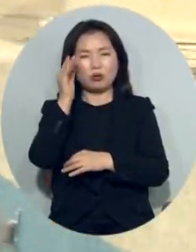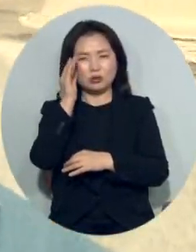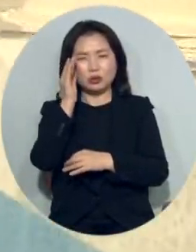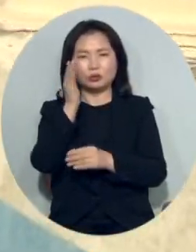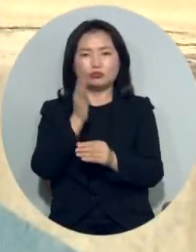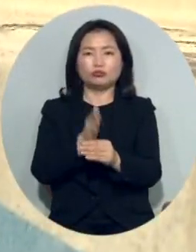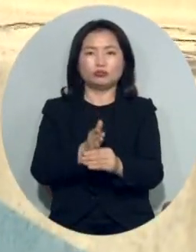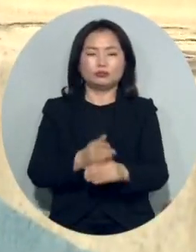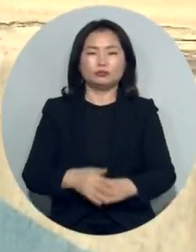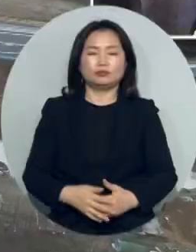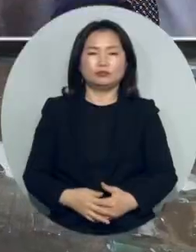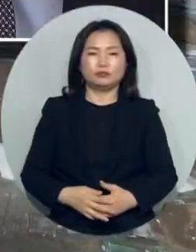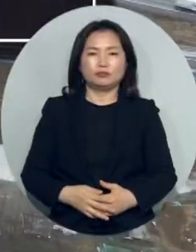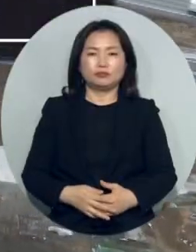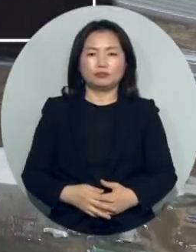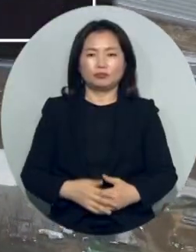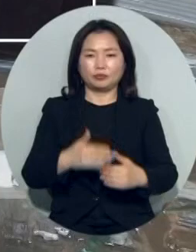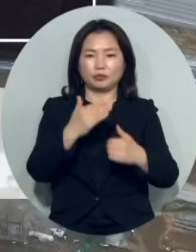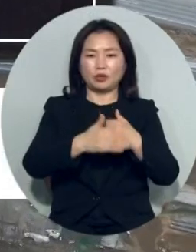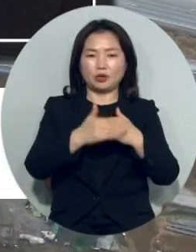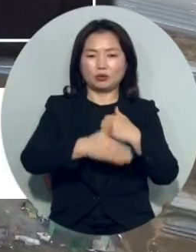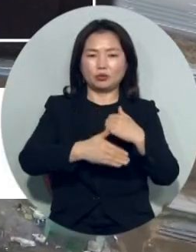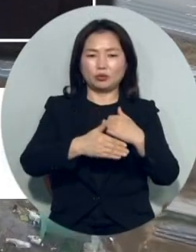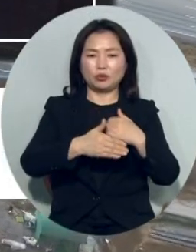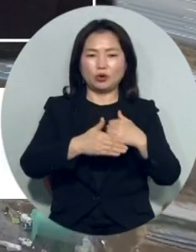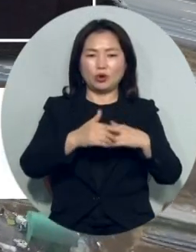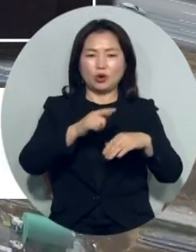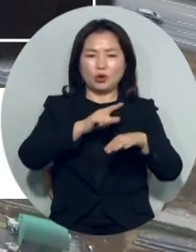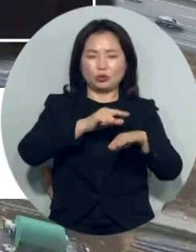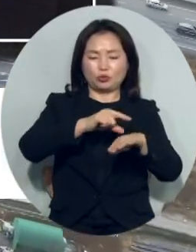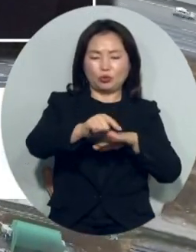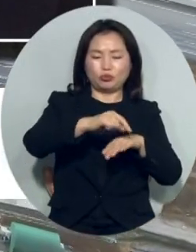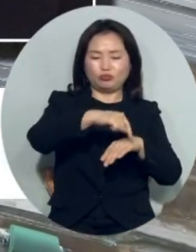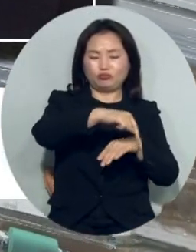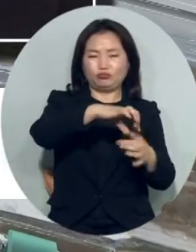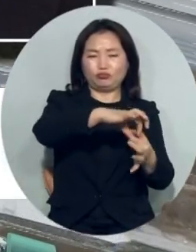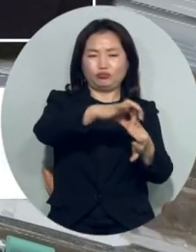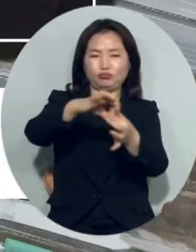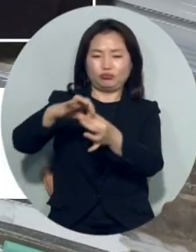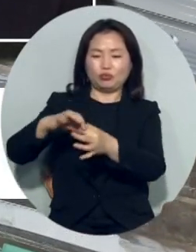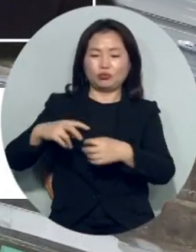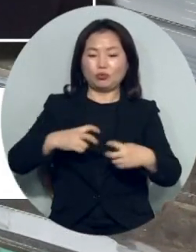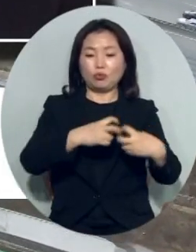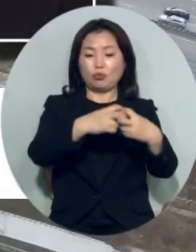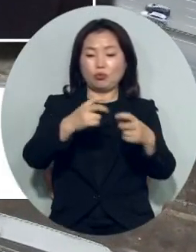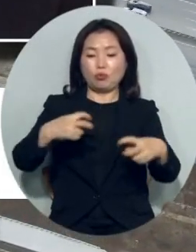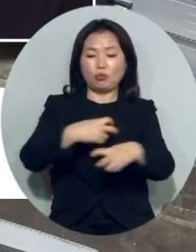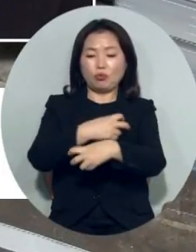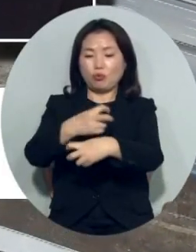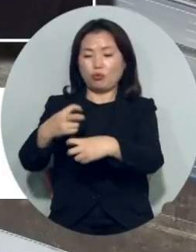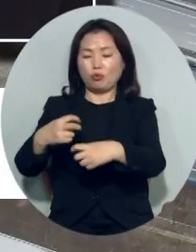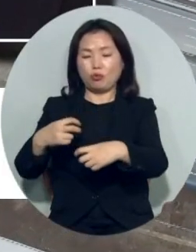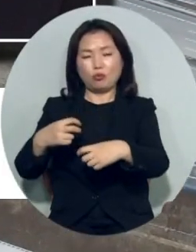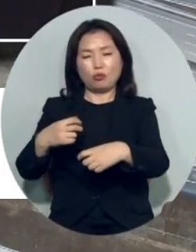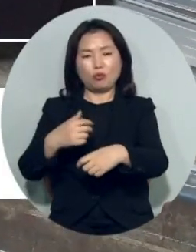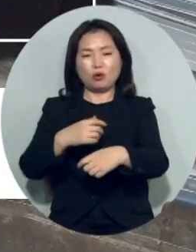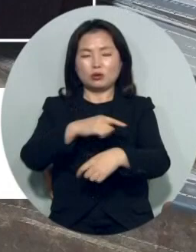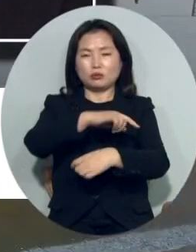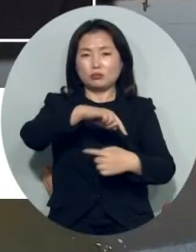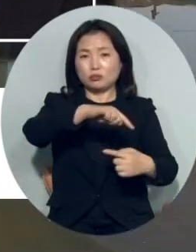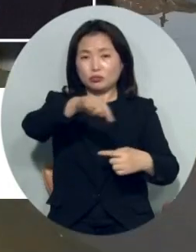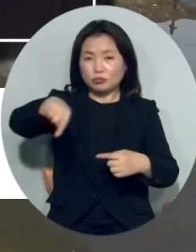기대되고 있습니다. 대구 외곽 부도심 지역 간의 교통 접근성이 크게 향상되며